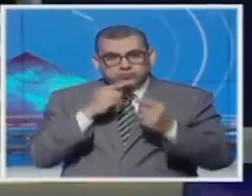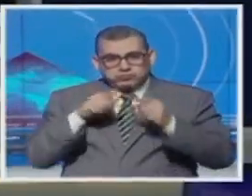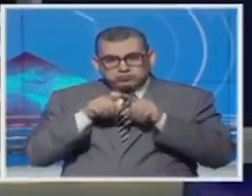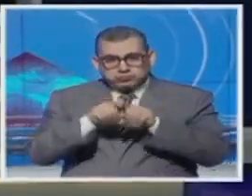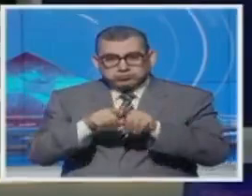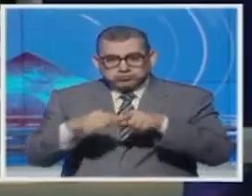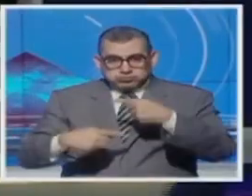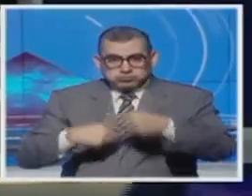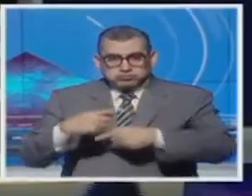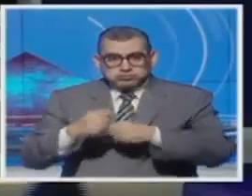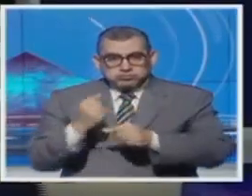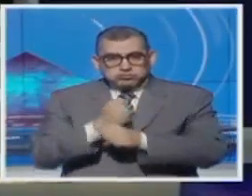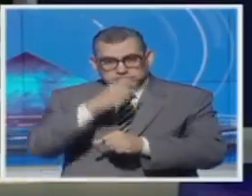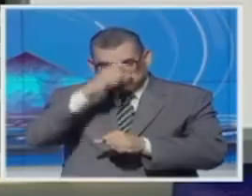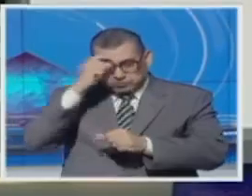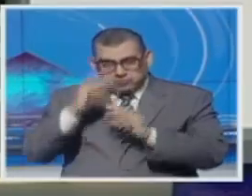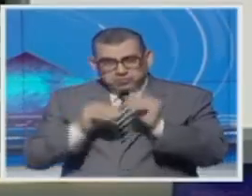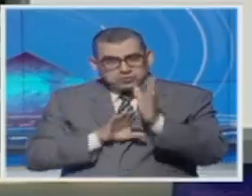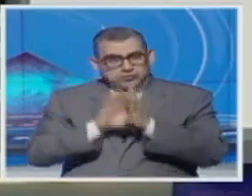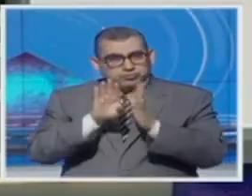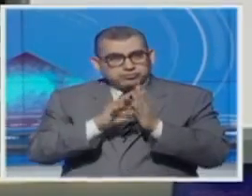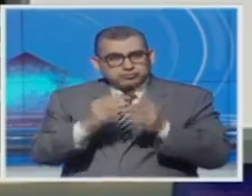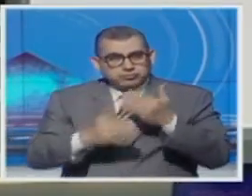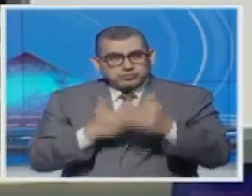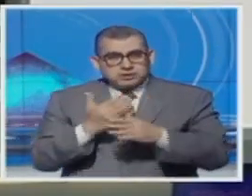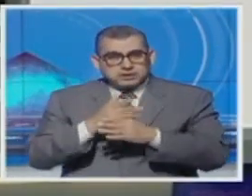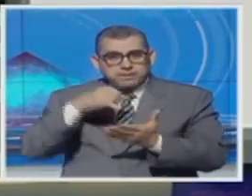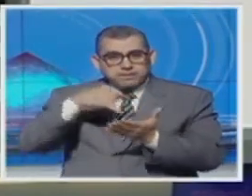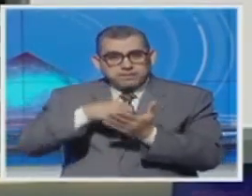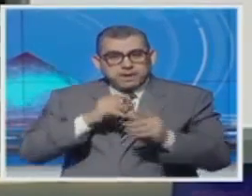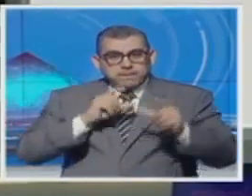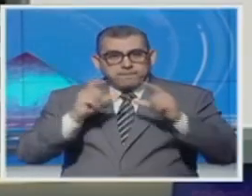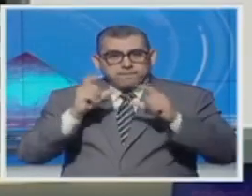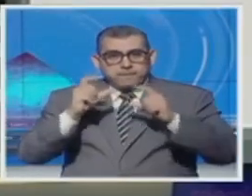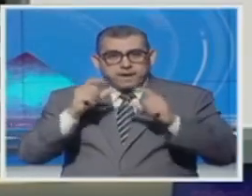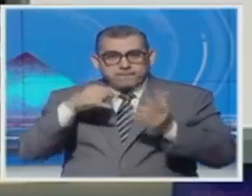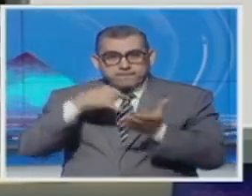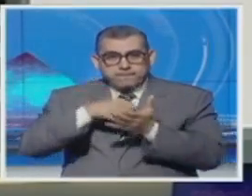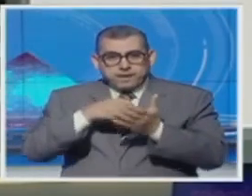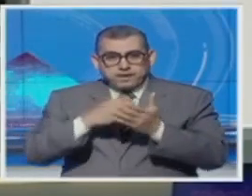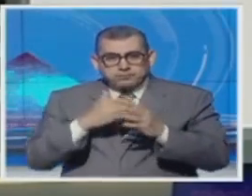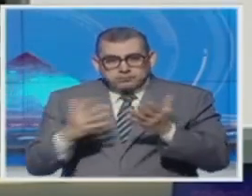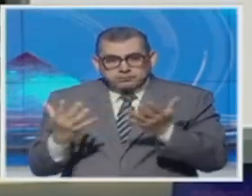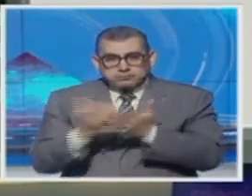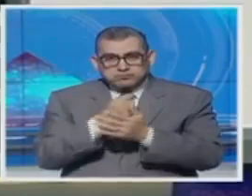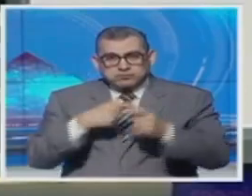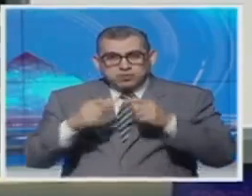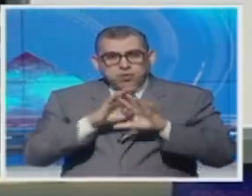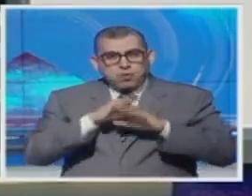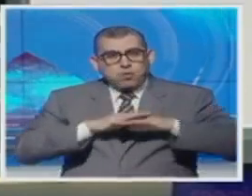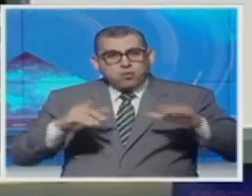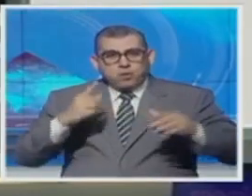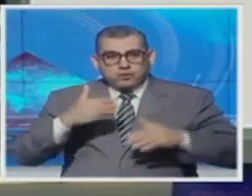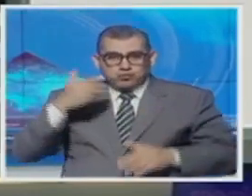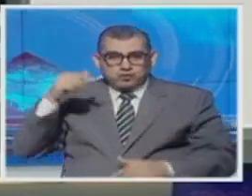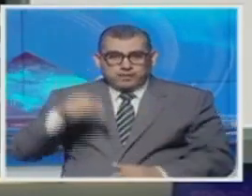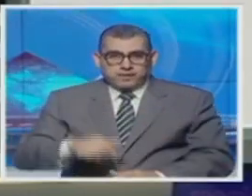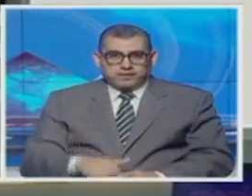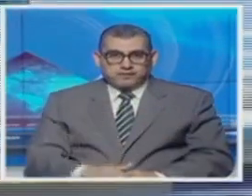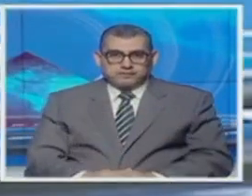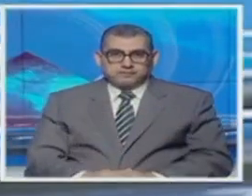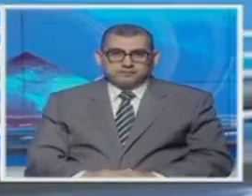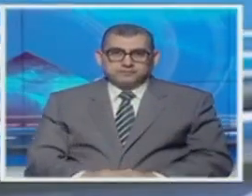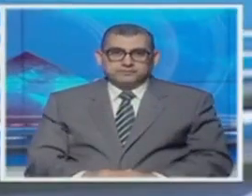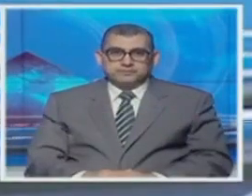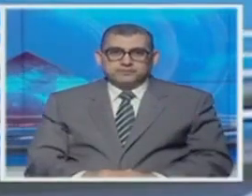يتوافق مع جهود الدولة المصرية والبنك المركزي للتحول نحو اقتصاد رقمي واعد.